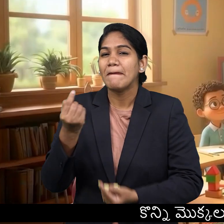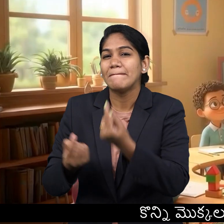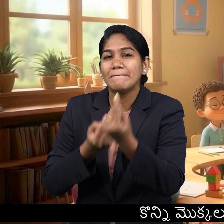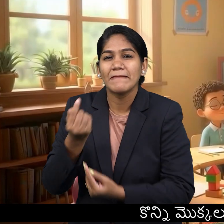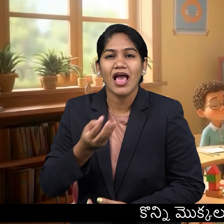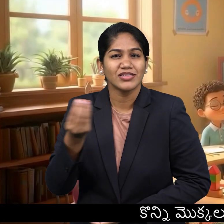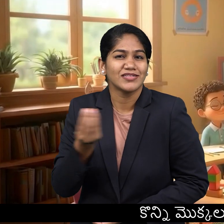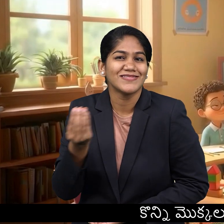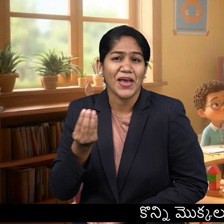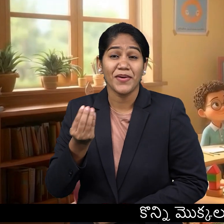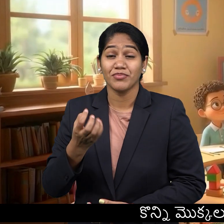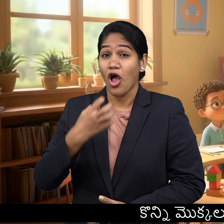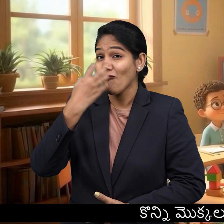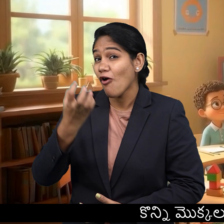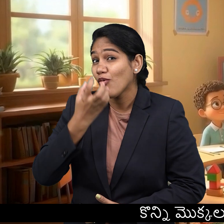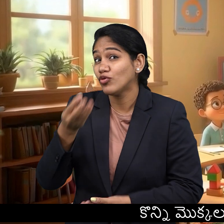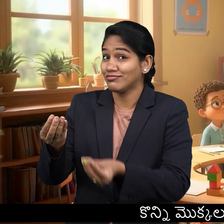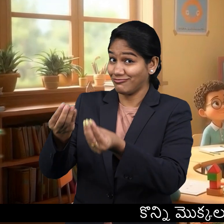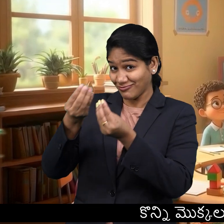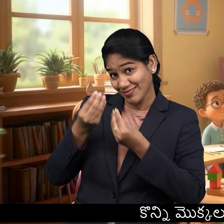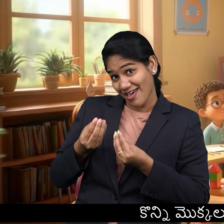కొన్ని మొక్కలు మనకి పండ్లను ఇస్తాయి.